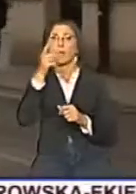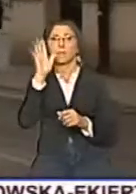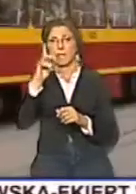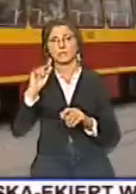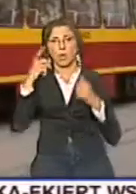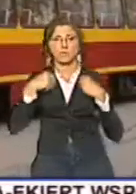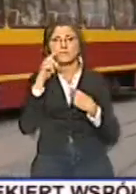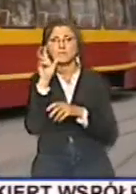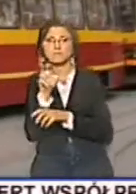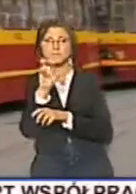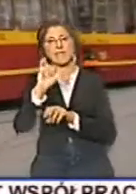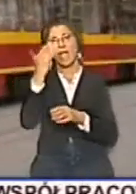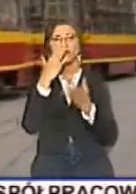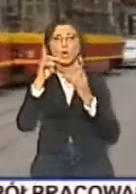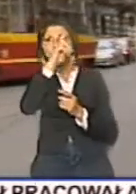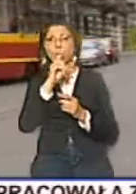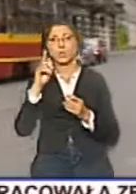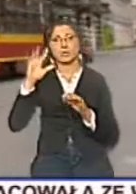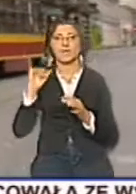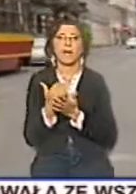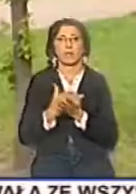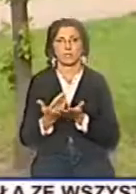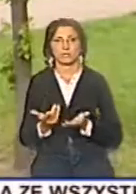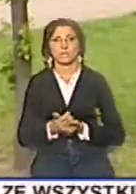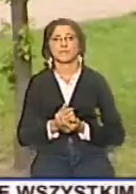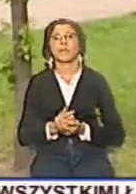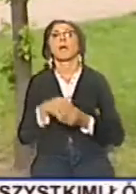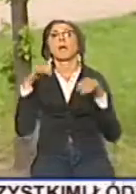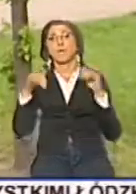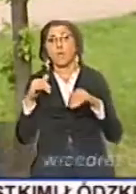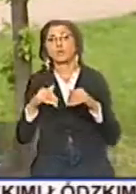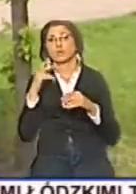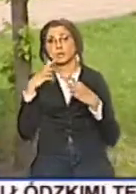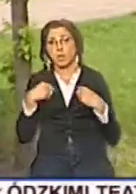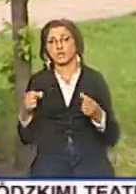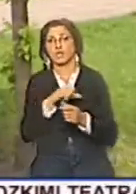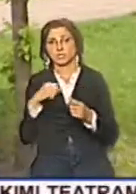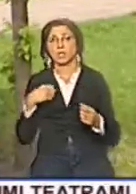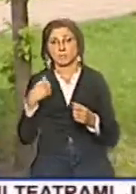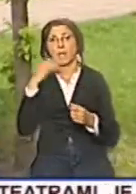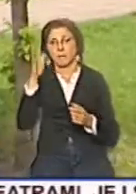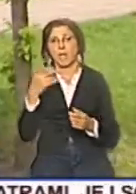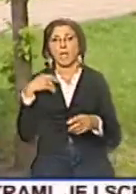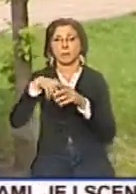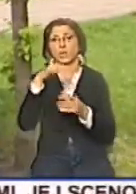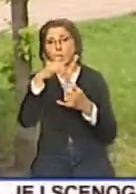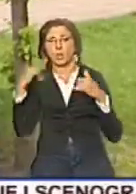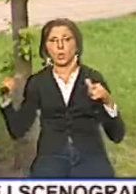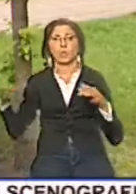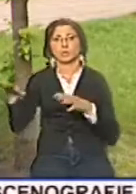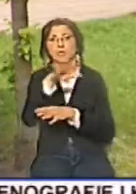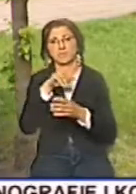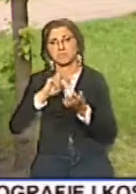będzie osobiście podpatrywał, jak łodzianie radzą sobie w nowych warunkach. Można spodziewać się mnie w różnych